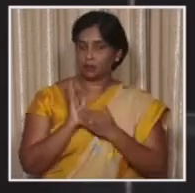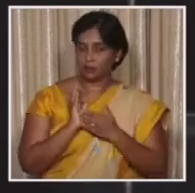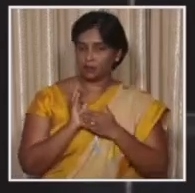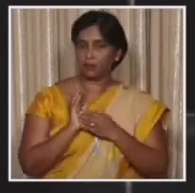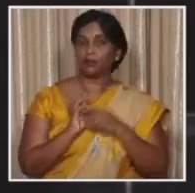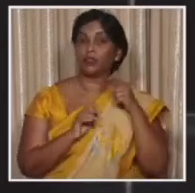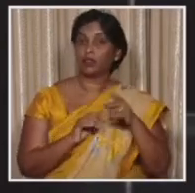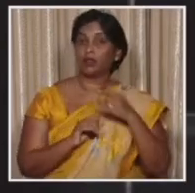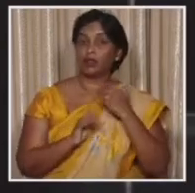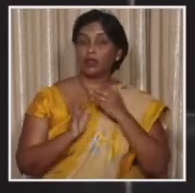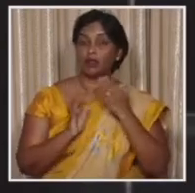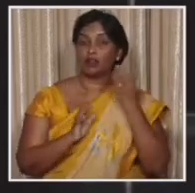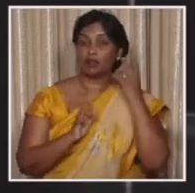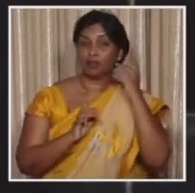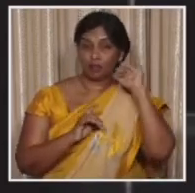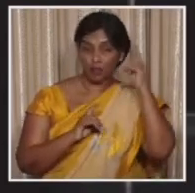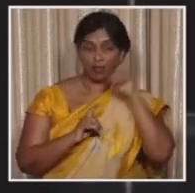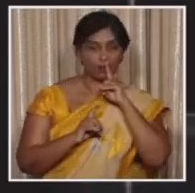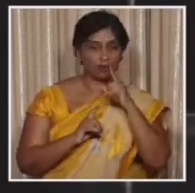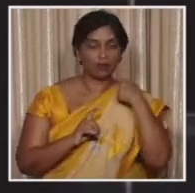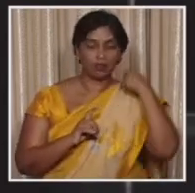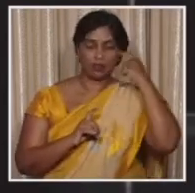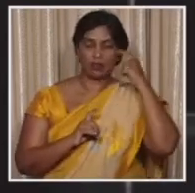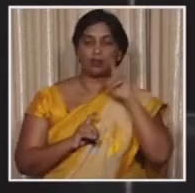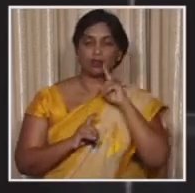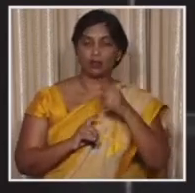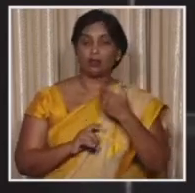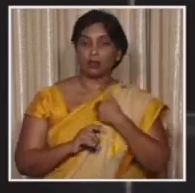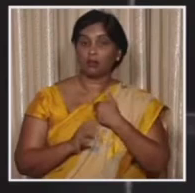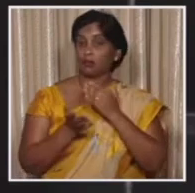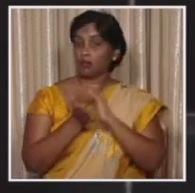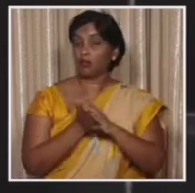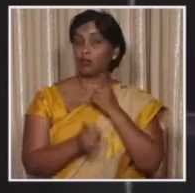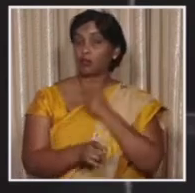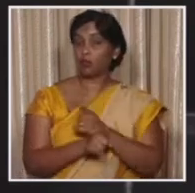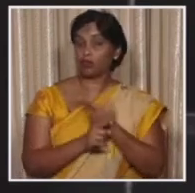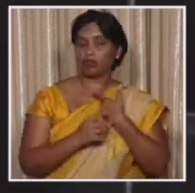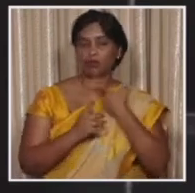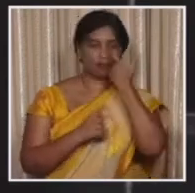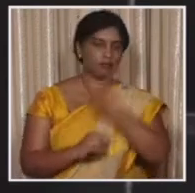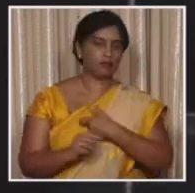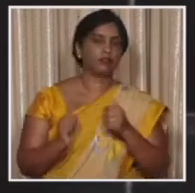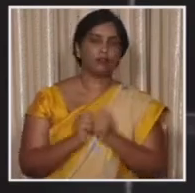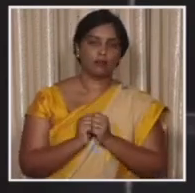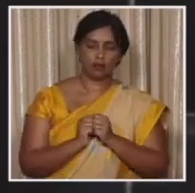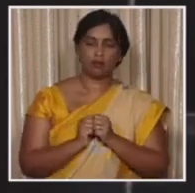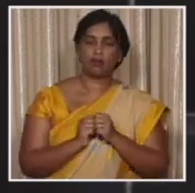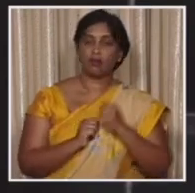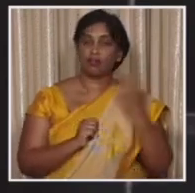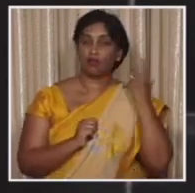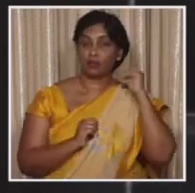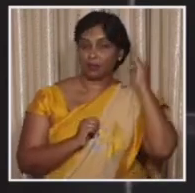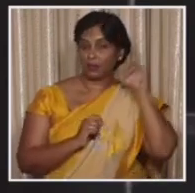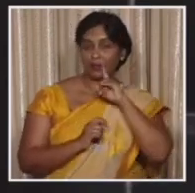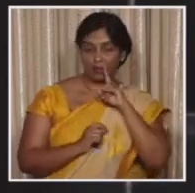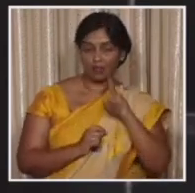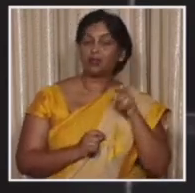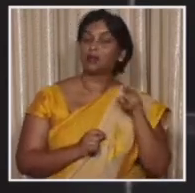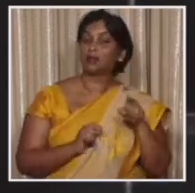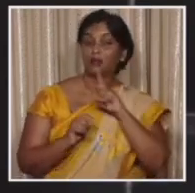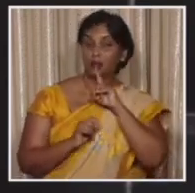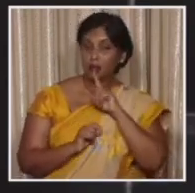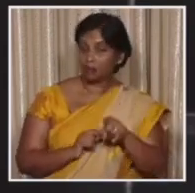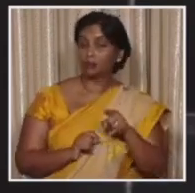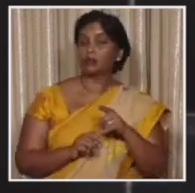ගැන්වෙන්නේ. නබිතුමන්ද වරක් කළ ප්‍රකාශයක් මගේ සිහියට එනවා. මම ඉටු කරන්නේ ගුරුවරයෙක්ගේ කාර්යභාරයයි යනුවෙන් නබිතුමන් කියා තිබෙනවා. ඉන් අදහස්